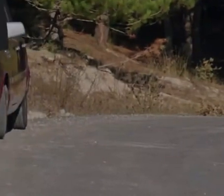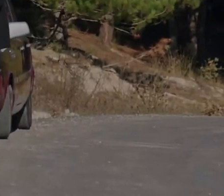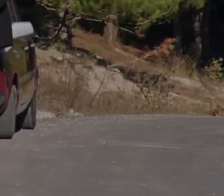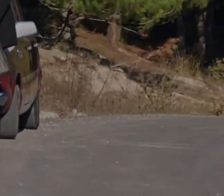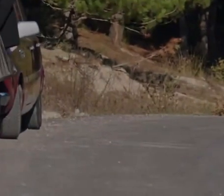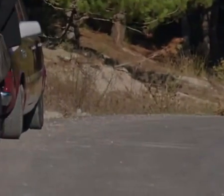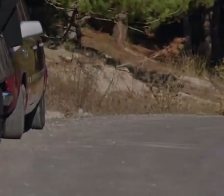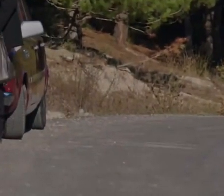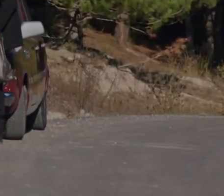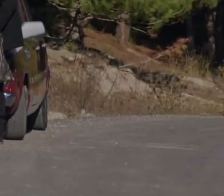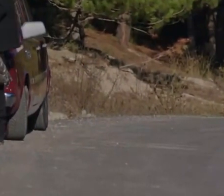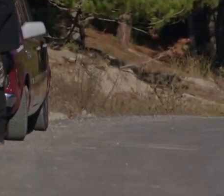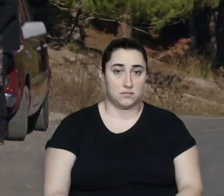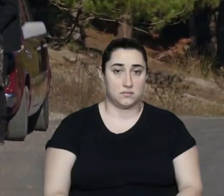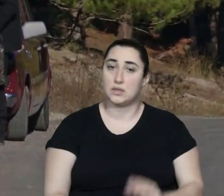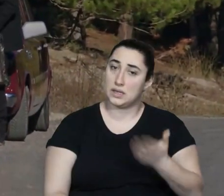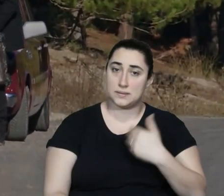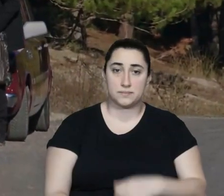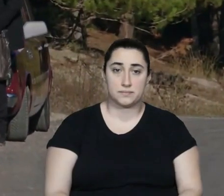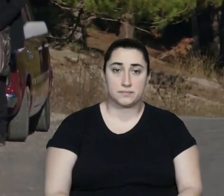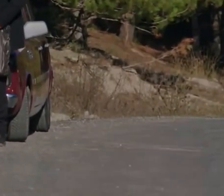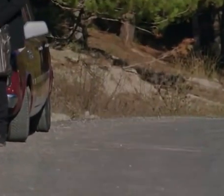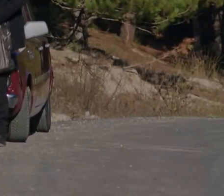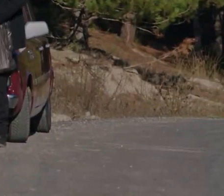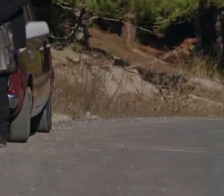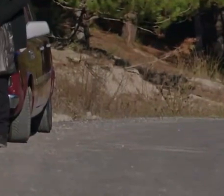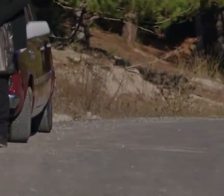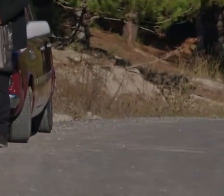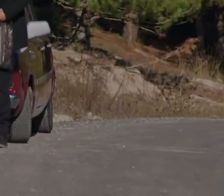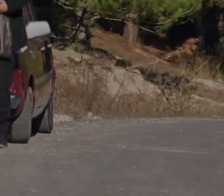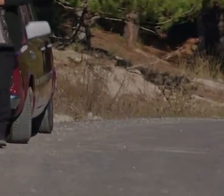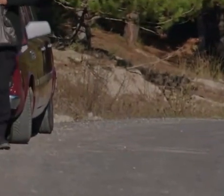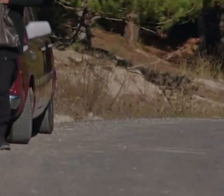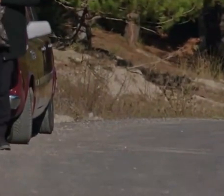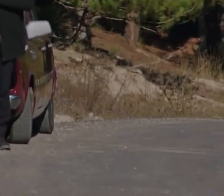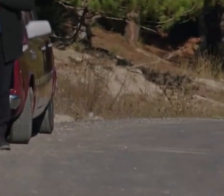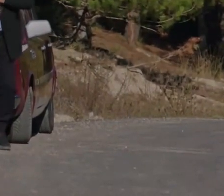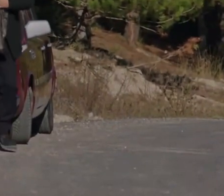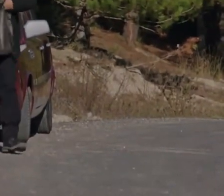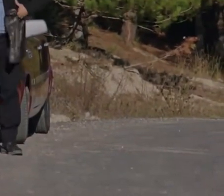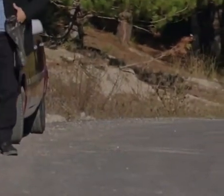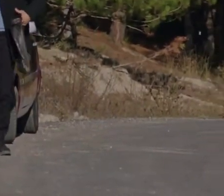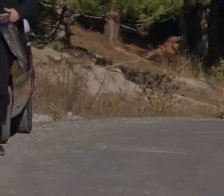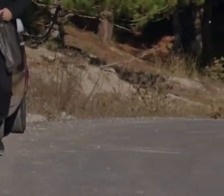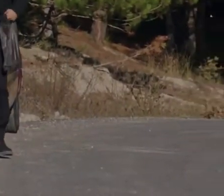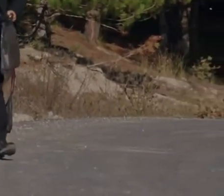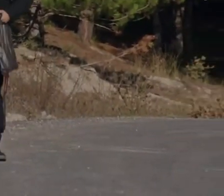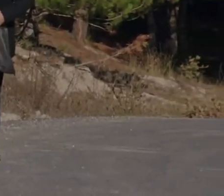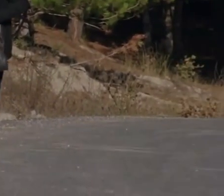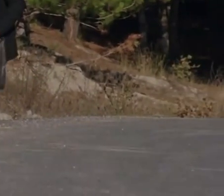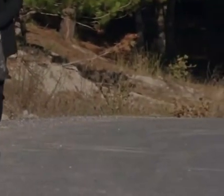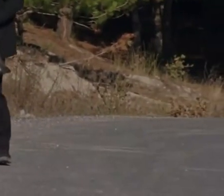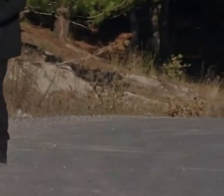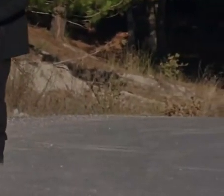oturuyordu. Hadi gel. Yürüyor Aysu. Salık saçlarında bant takılı.